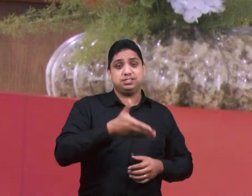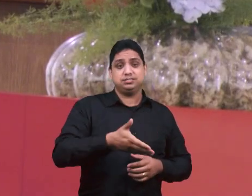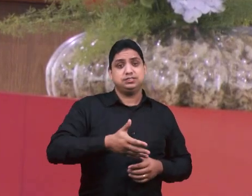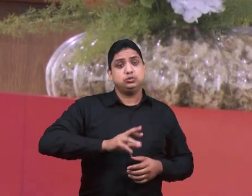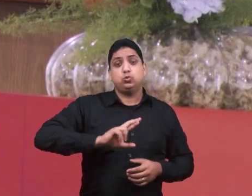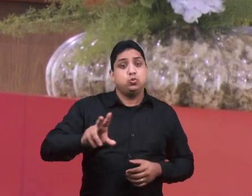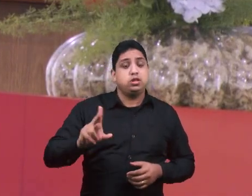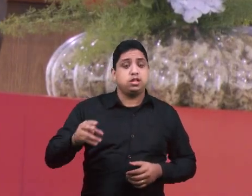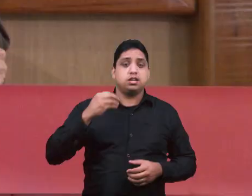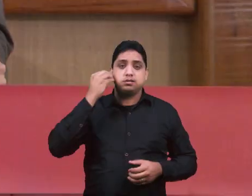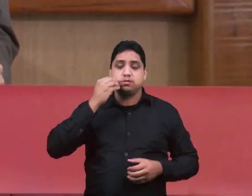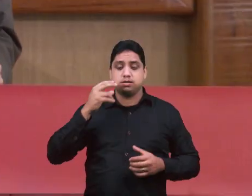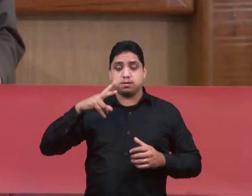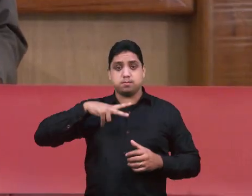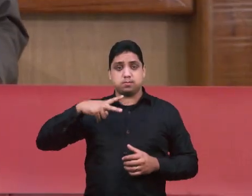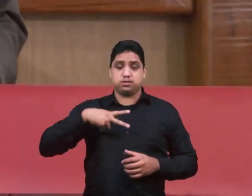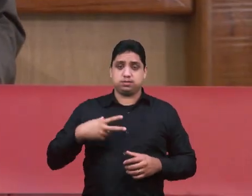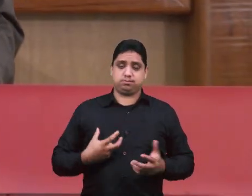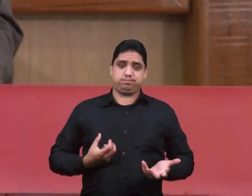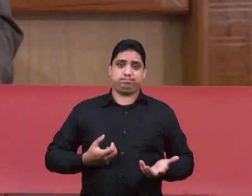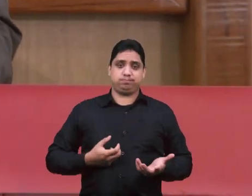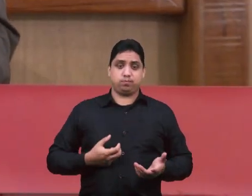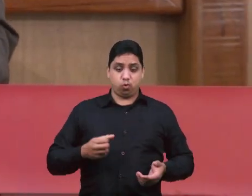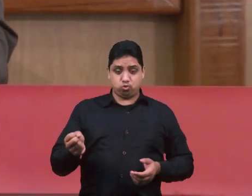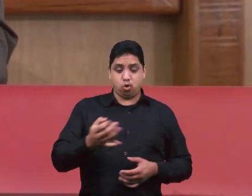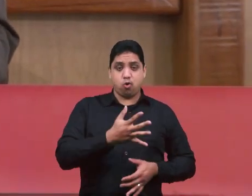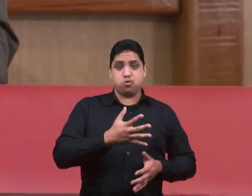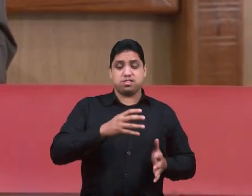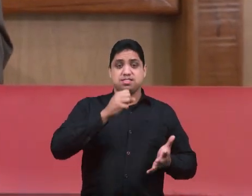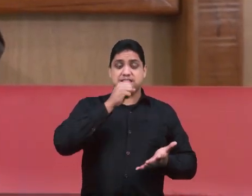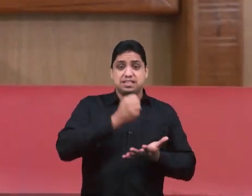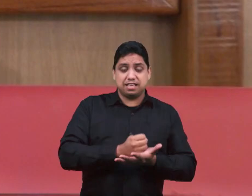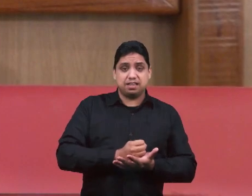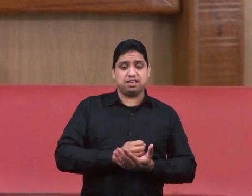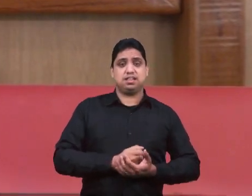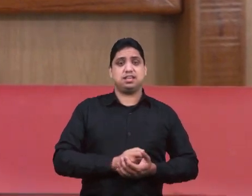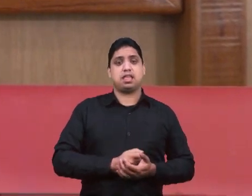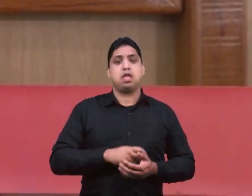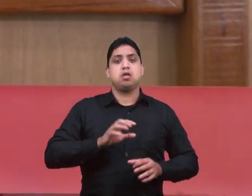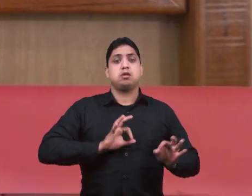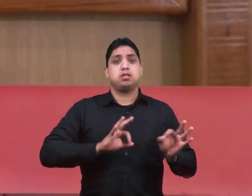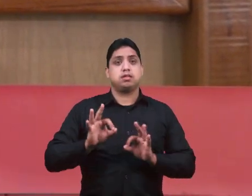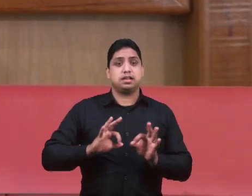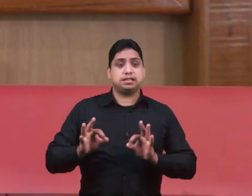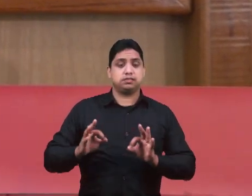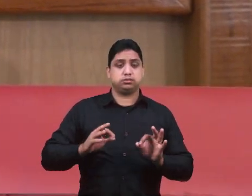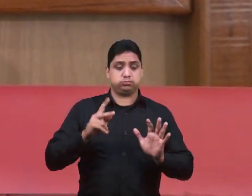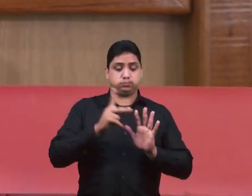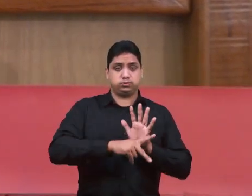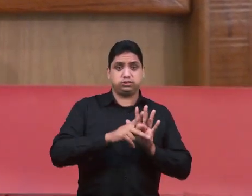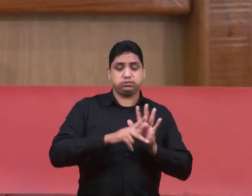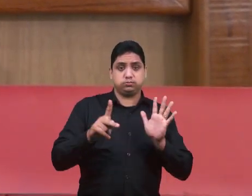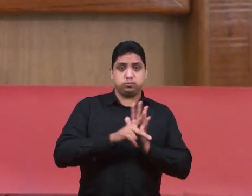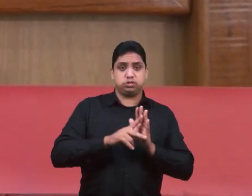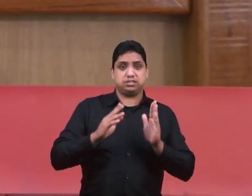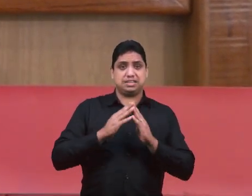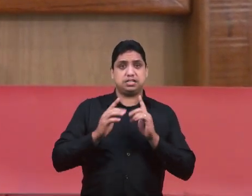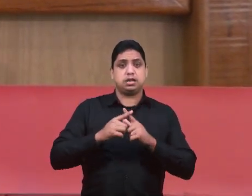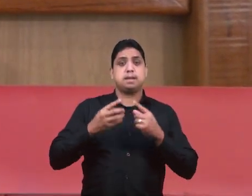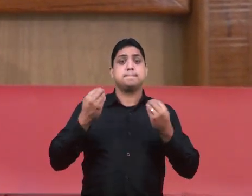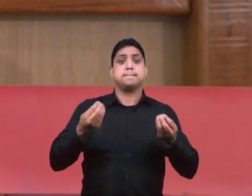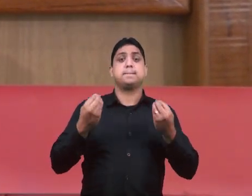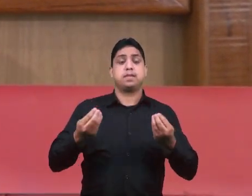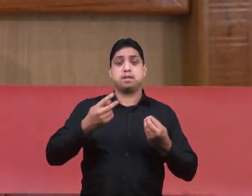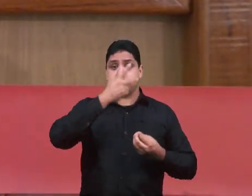personnelle. Le Nouveau Testament a été préparé Le projet de l'Église, c'est parce